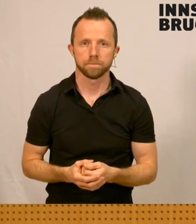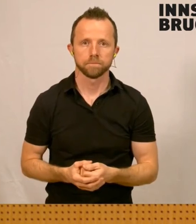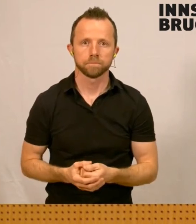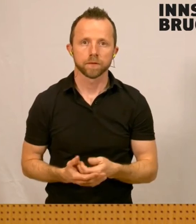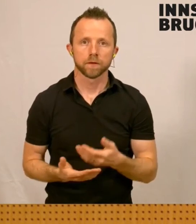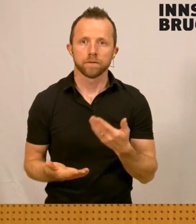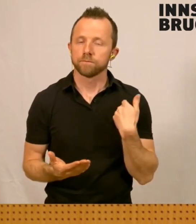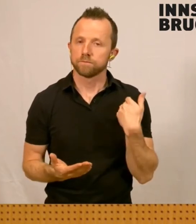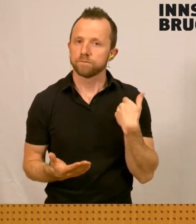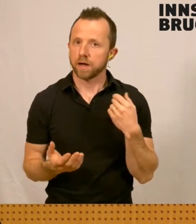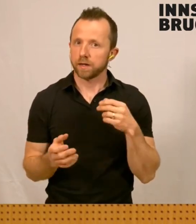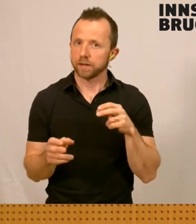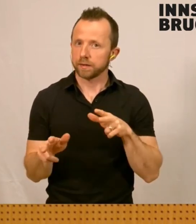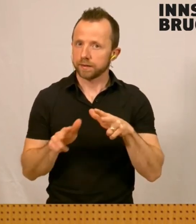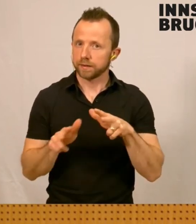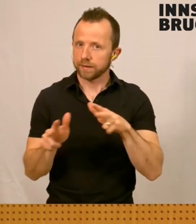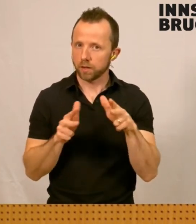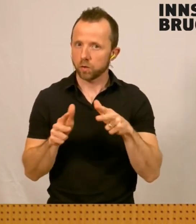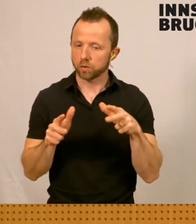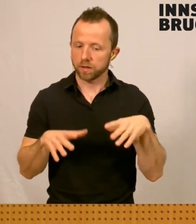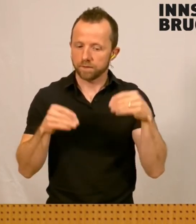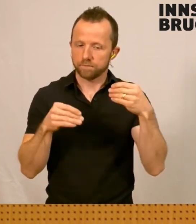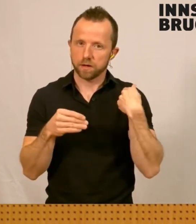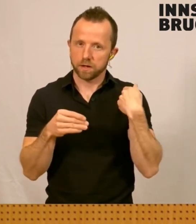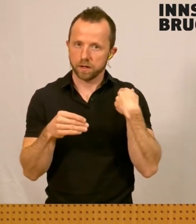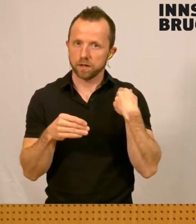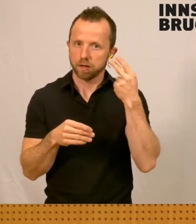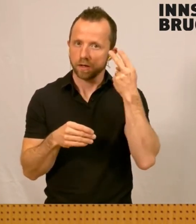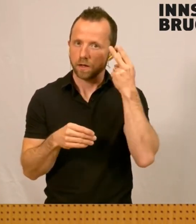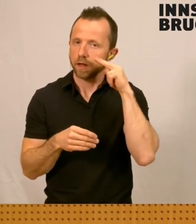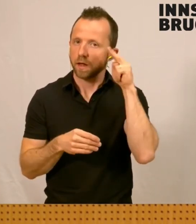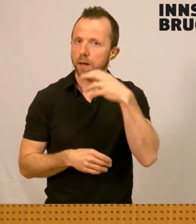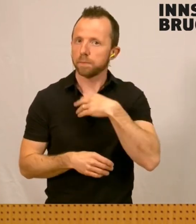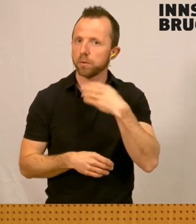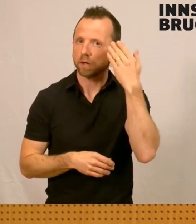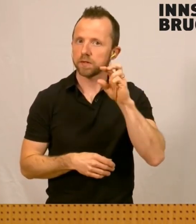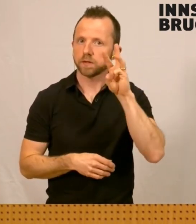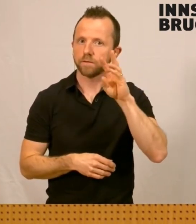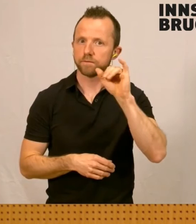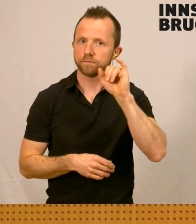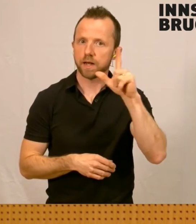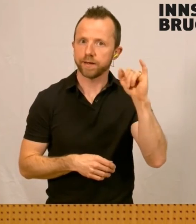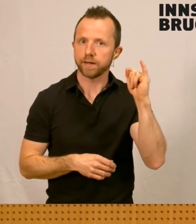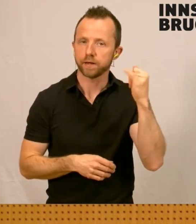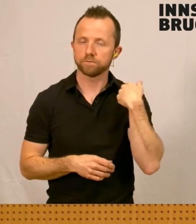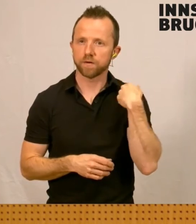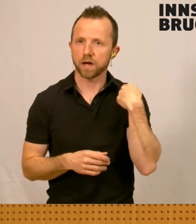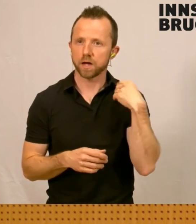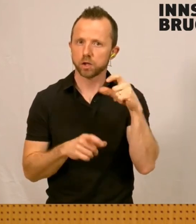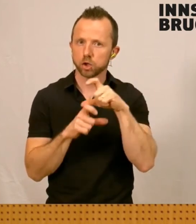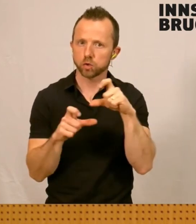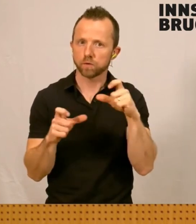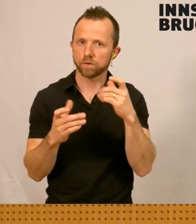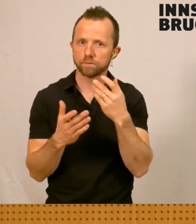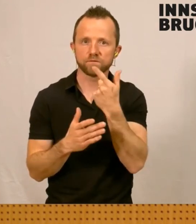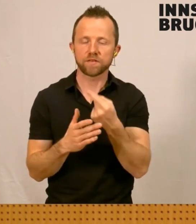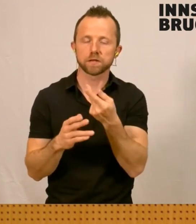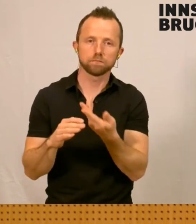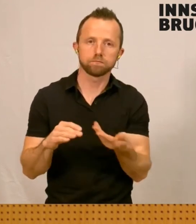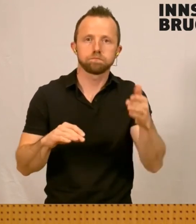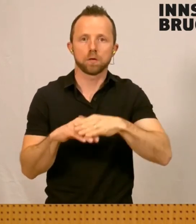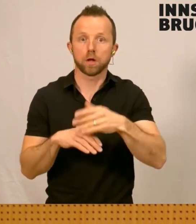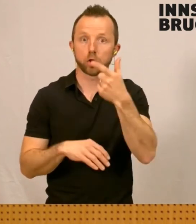der Regierungsperiode von Bürgermeister Willi hat sich die Verschuldung beinahe verdoppelt. Sie